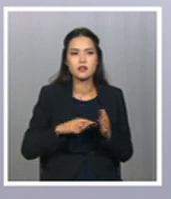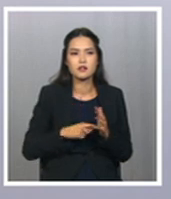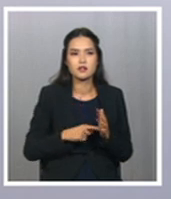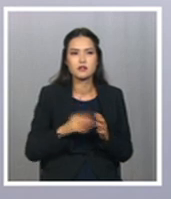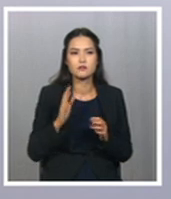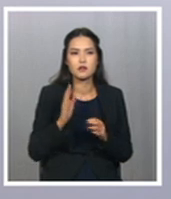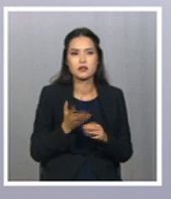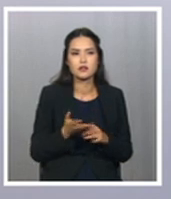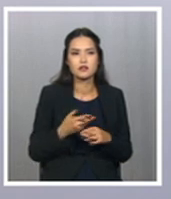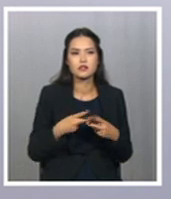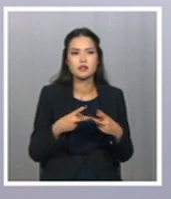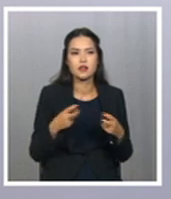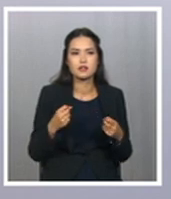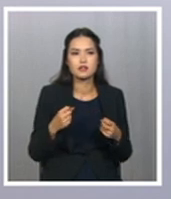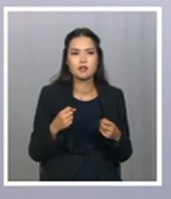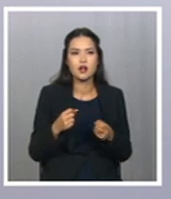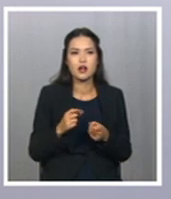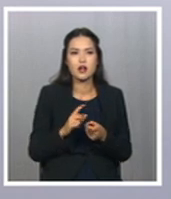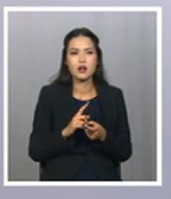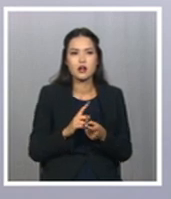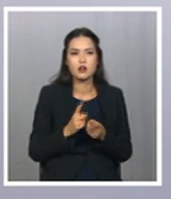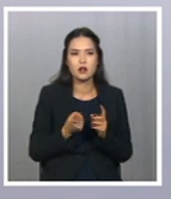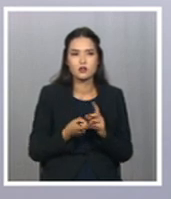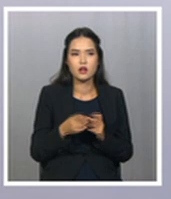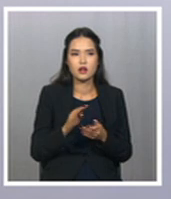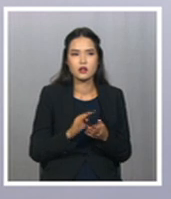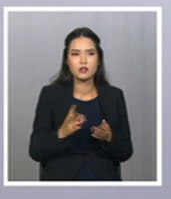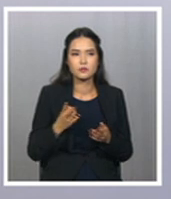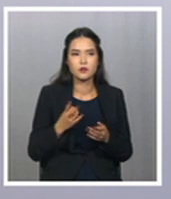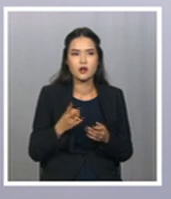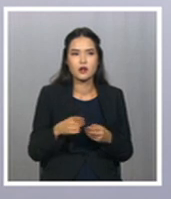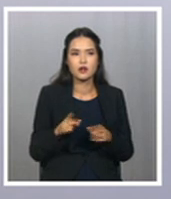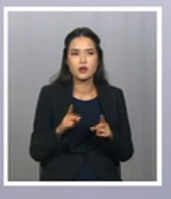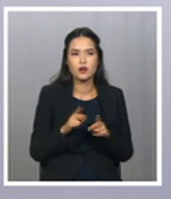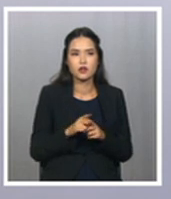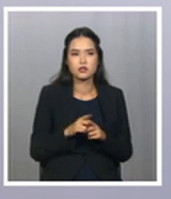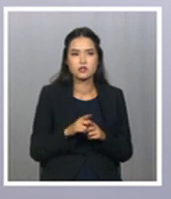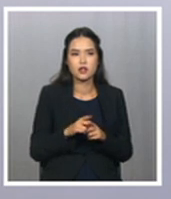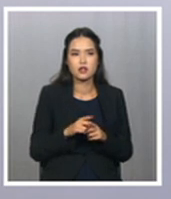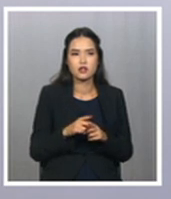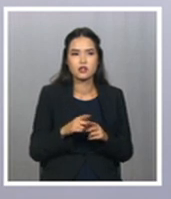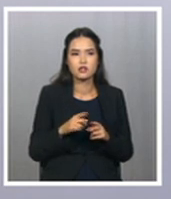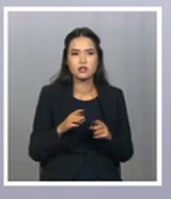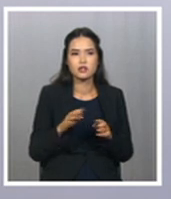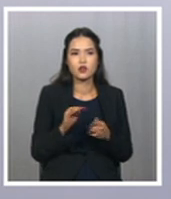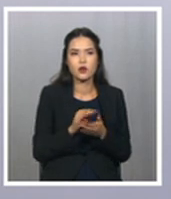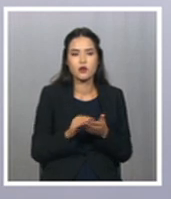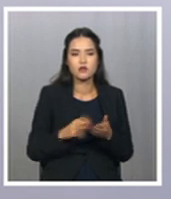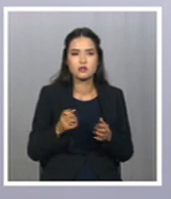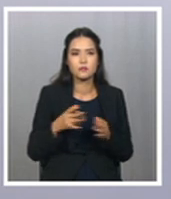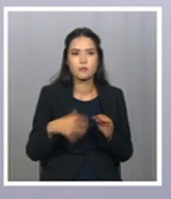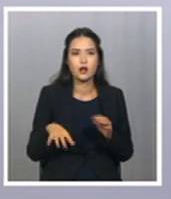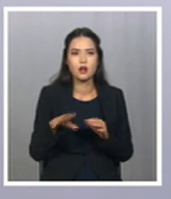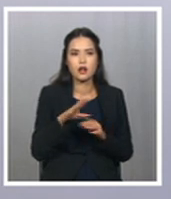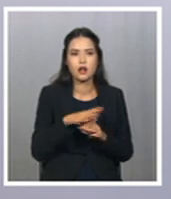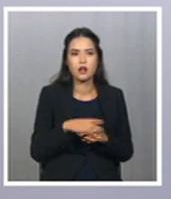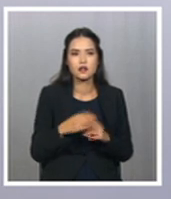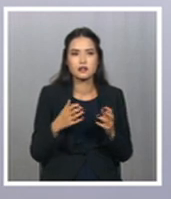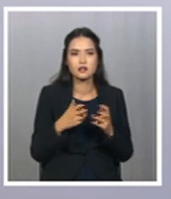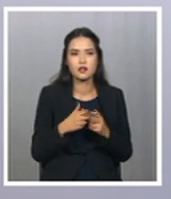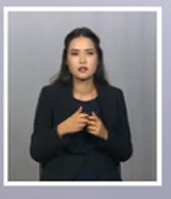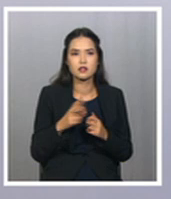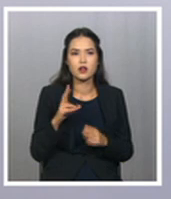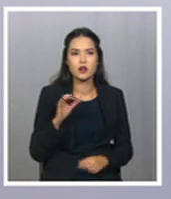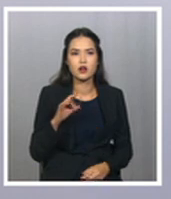сәулелеріне сәйкесінше жатады деген. Ал енді біз осы көптің барлық төбелерінің